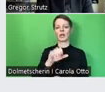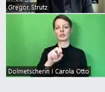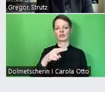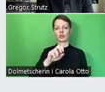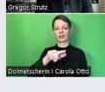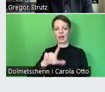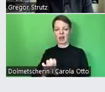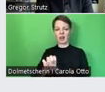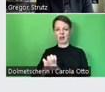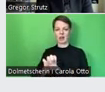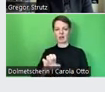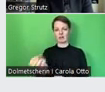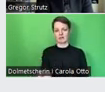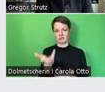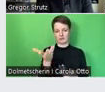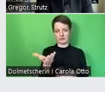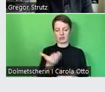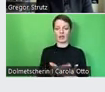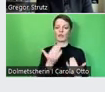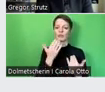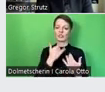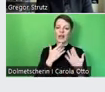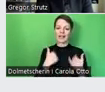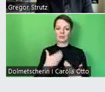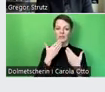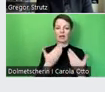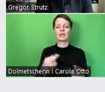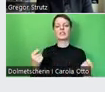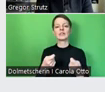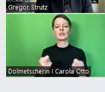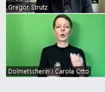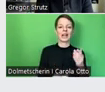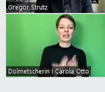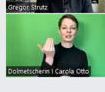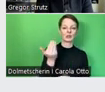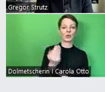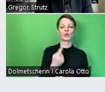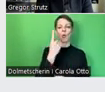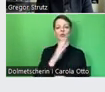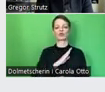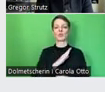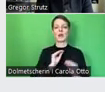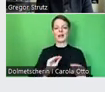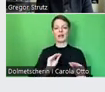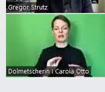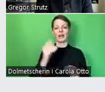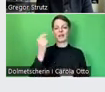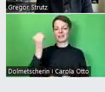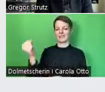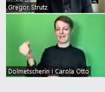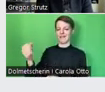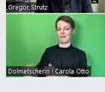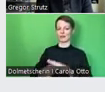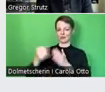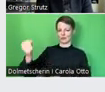sind. Und insofern bedanken wir uns recht herzlich bei der Stiftung Innovation in der Hochschullehre für die finanzielle Unterstützung für